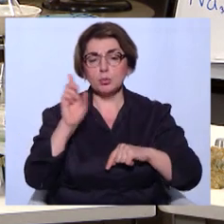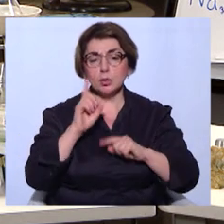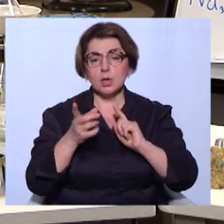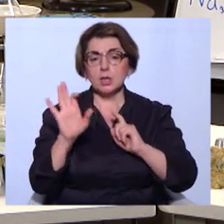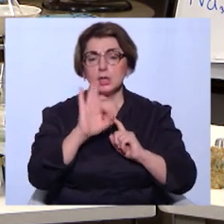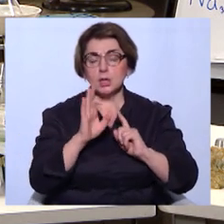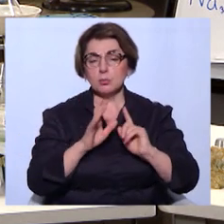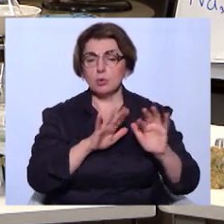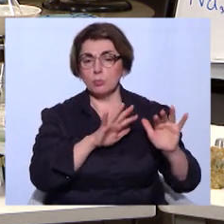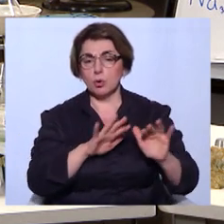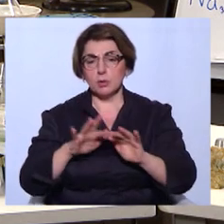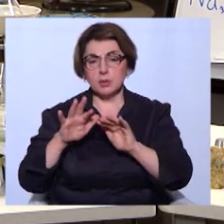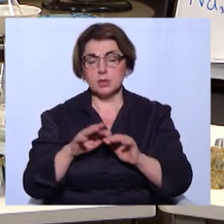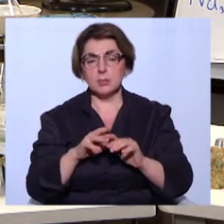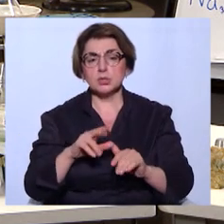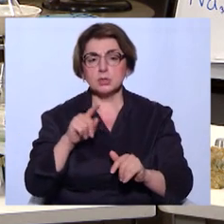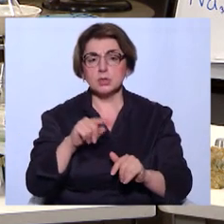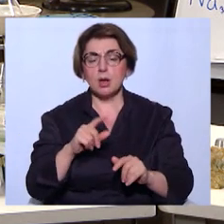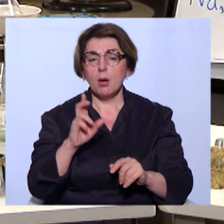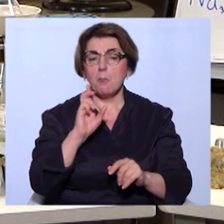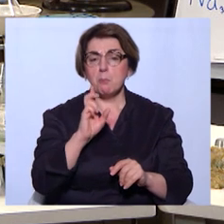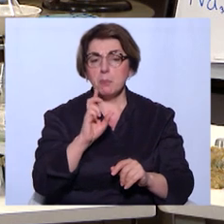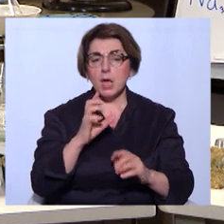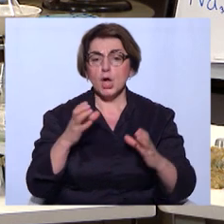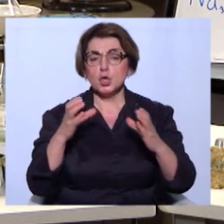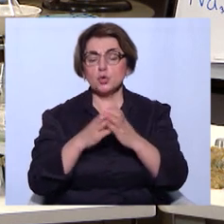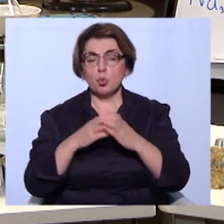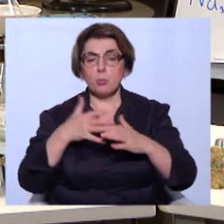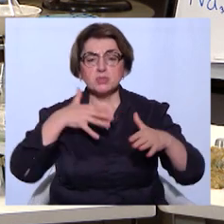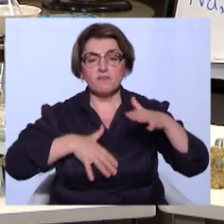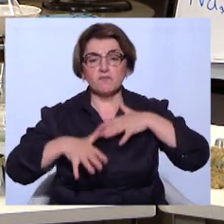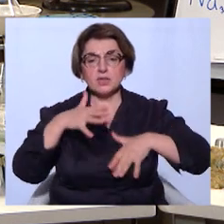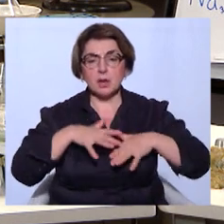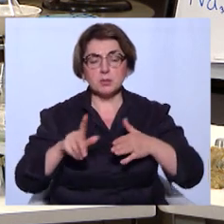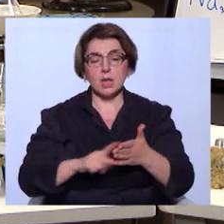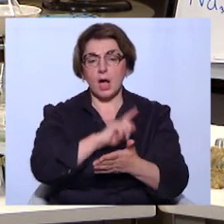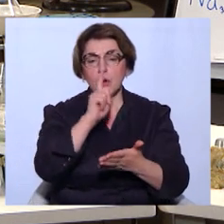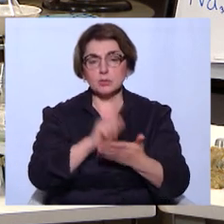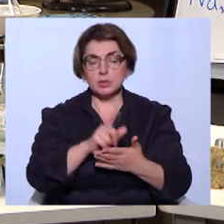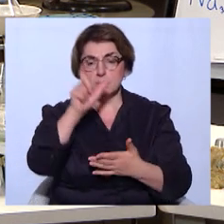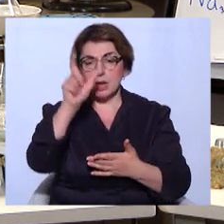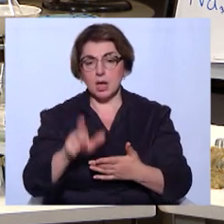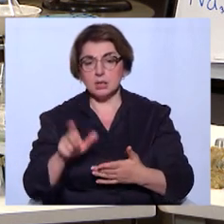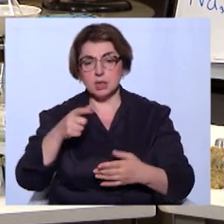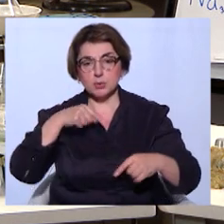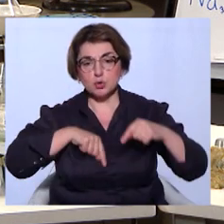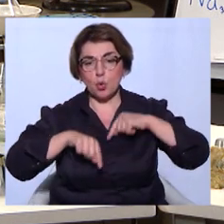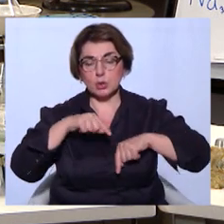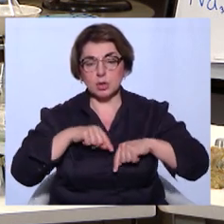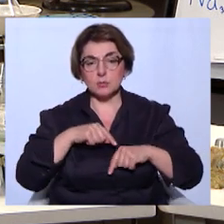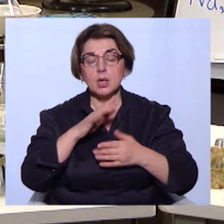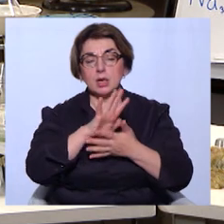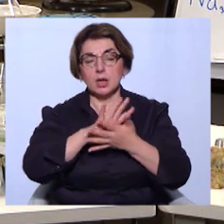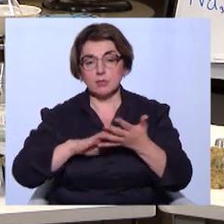მიმდინარე პროცესებში და ბეჯგუფის ვიტამინია და აუცილებელია ჩვენი ორგანიზმისთვის. გავაგრძელოთ